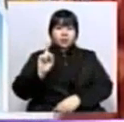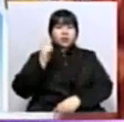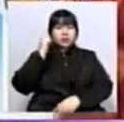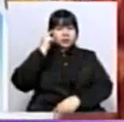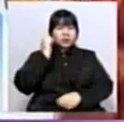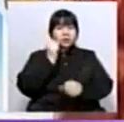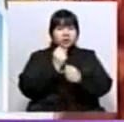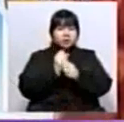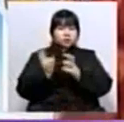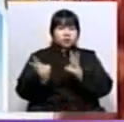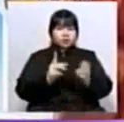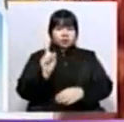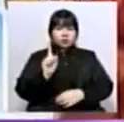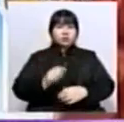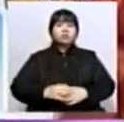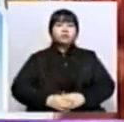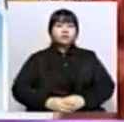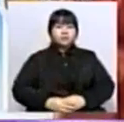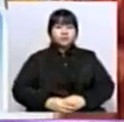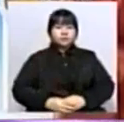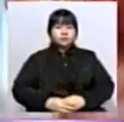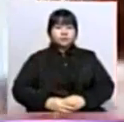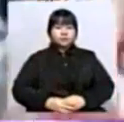ถทำอย่างไรได้บ้างค่ะ